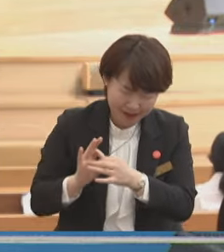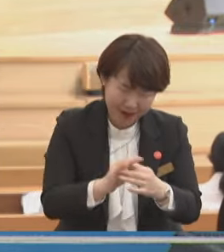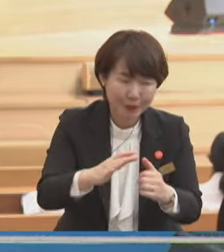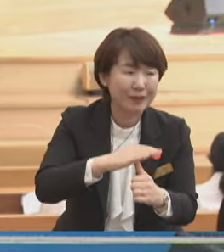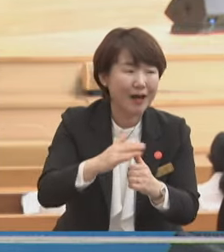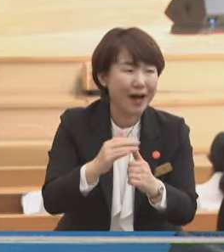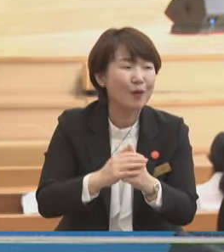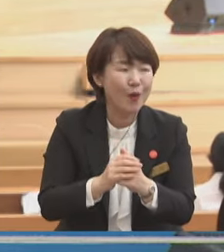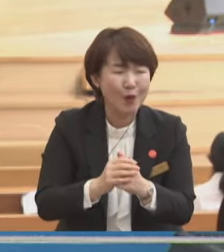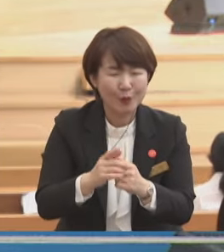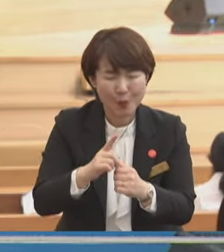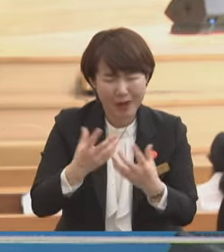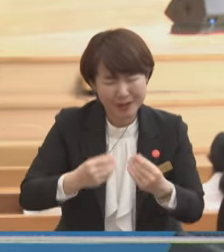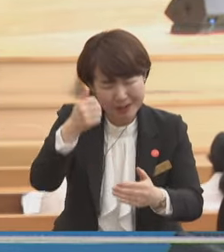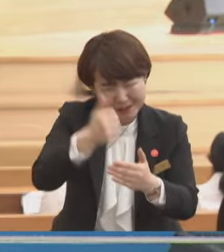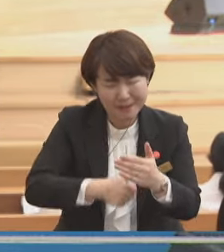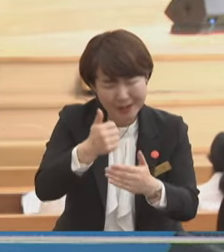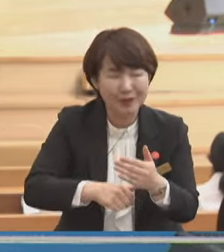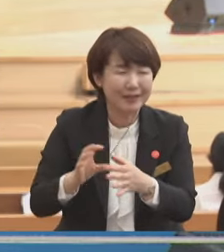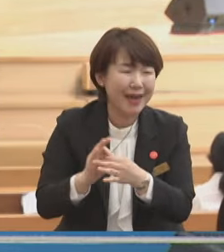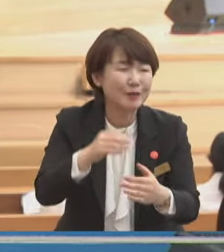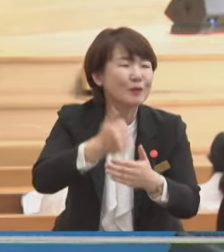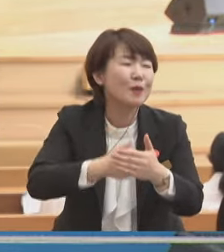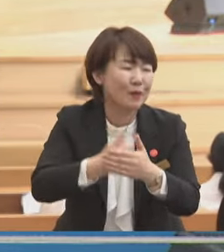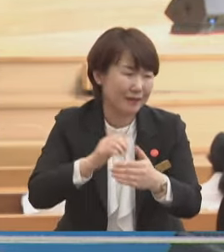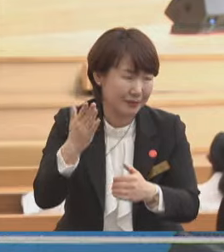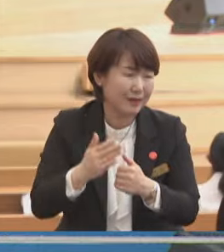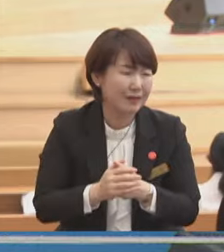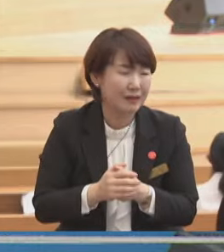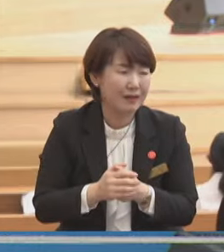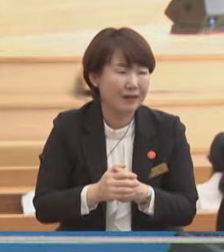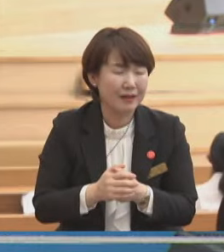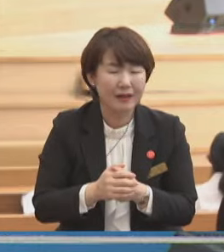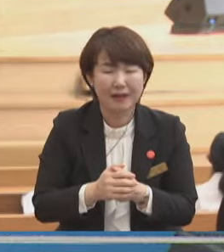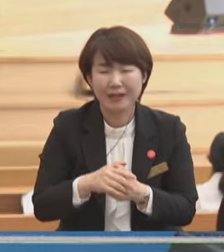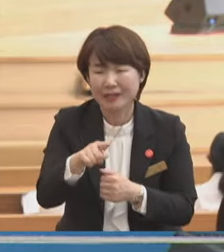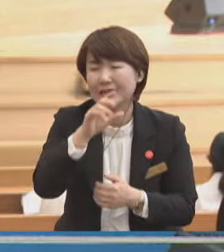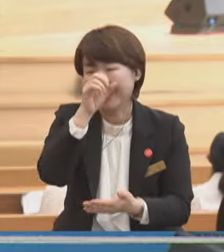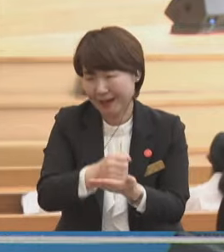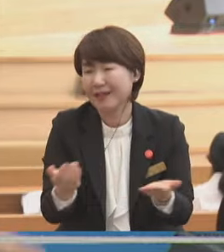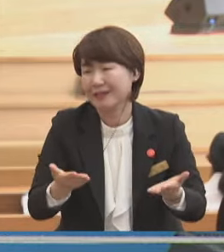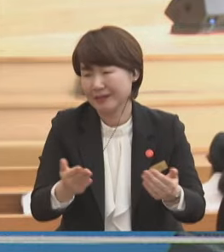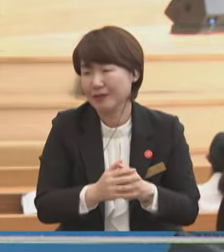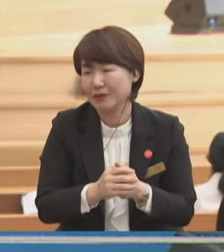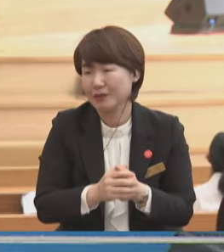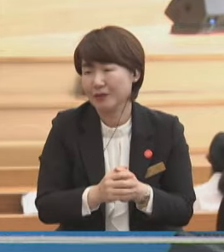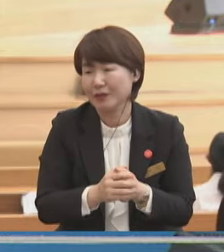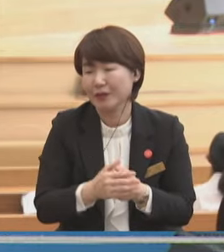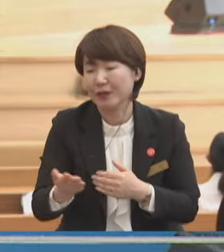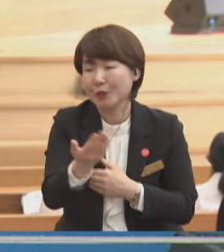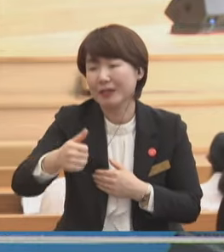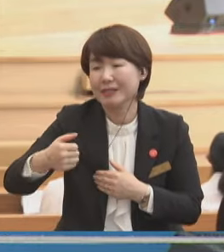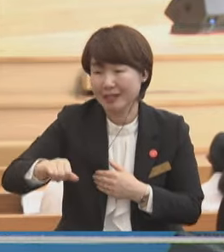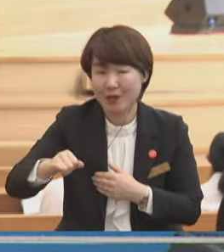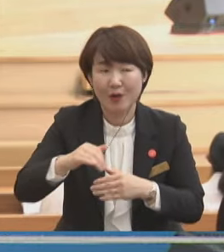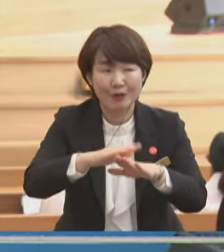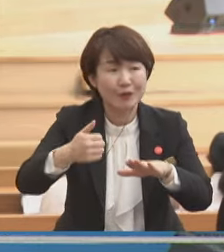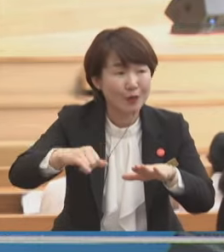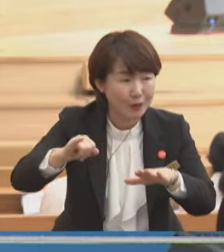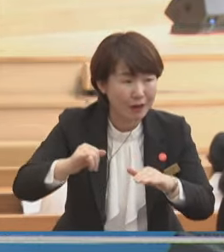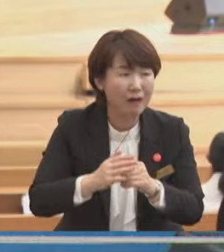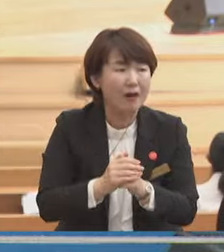뜨림 계속 당하고 그럴 수밖에 없다 그 말이 여러분의 자녀를